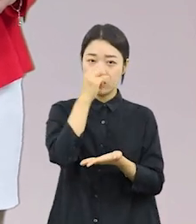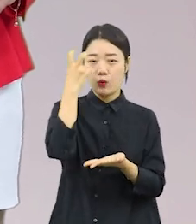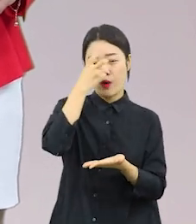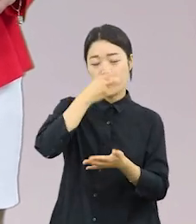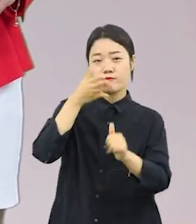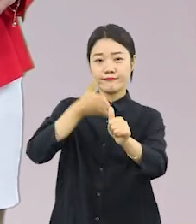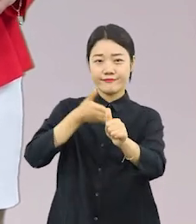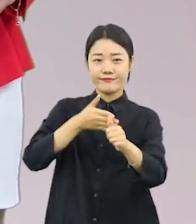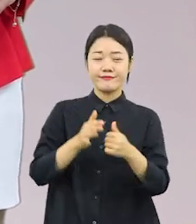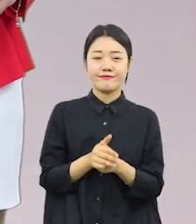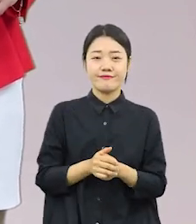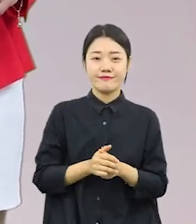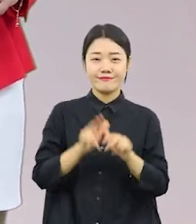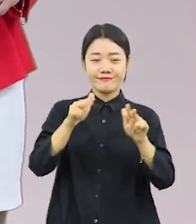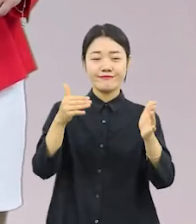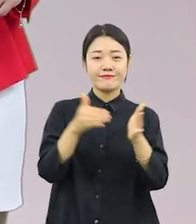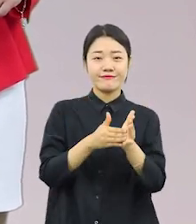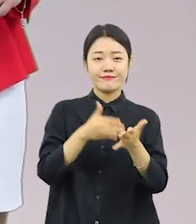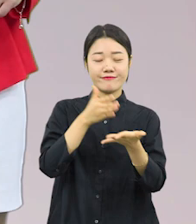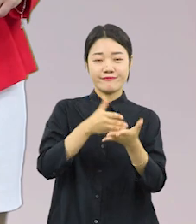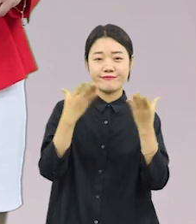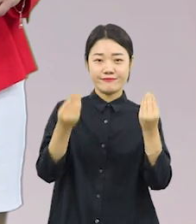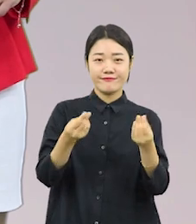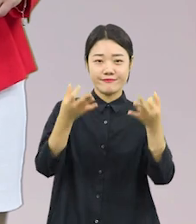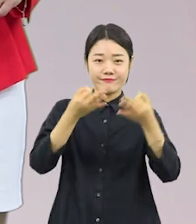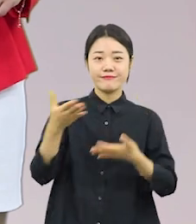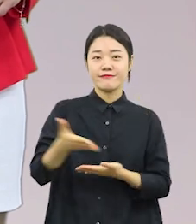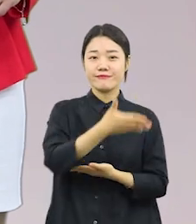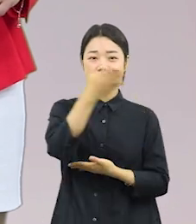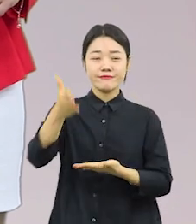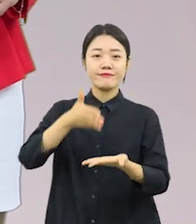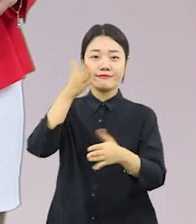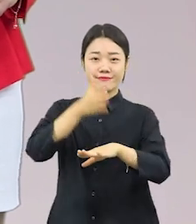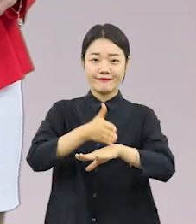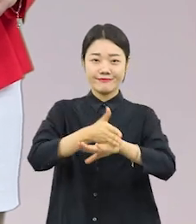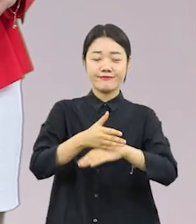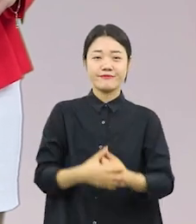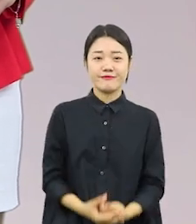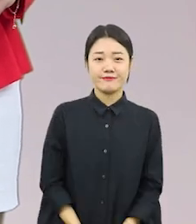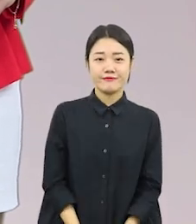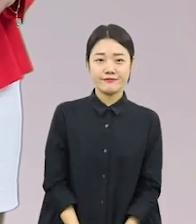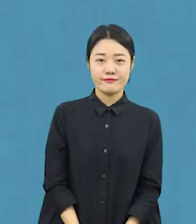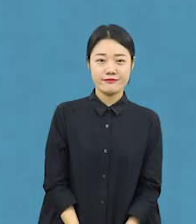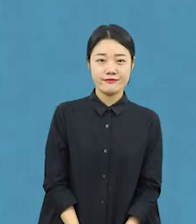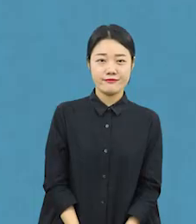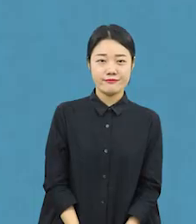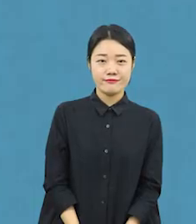살펴보시기 바랍니다. 이상으로 뉴스를 마칩니다. 시청해주신 여러분 고맙습니다.